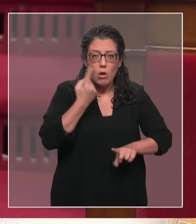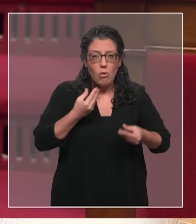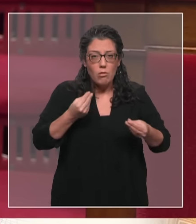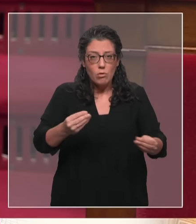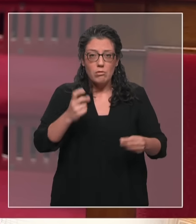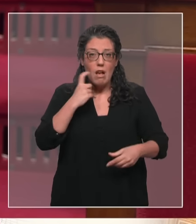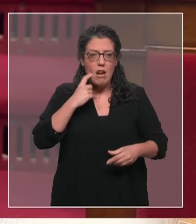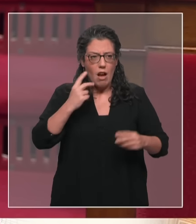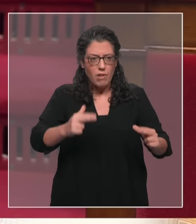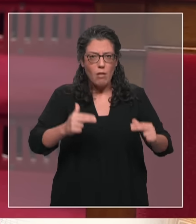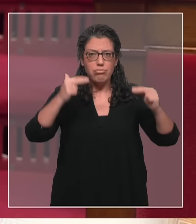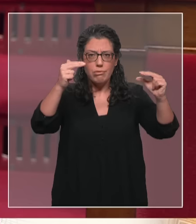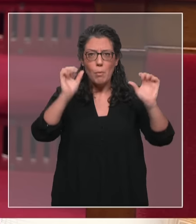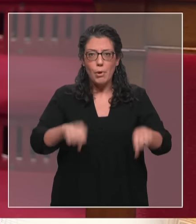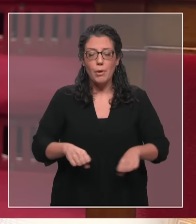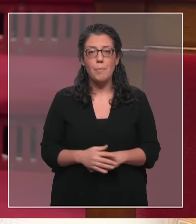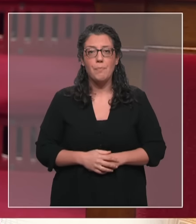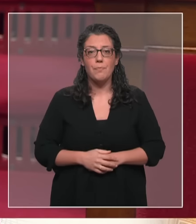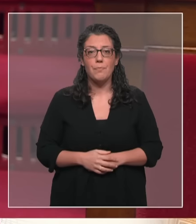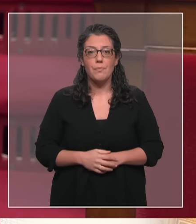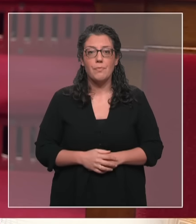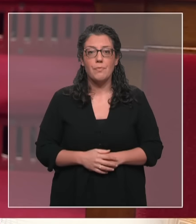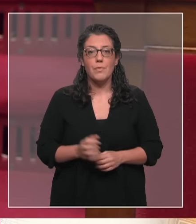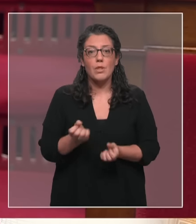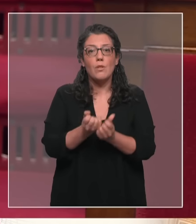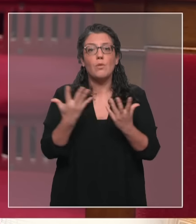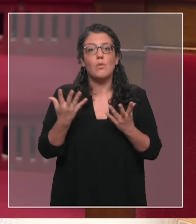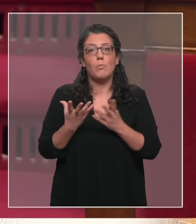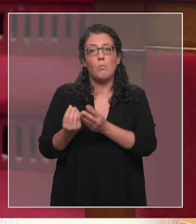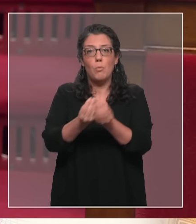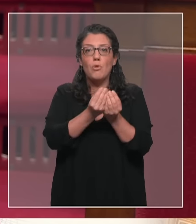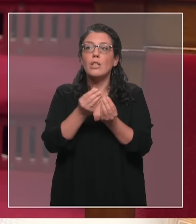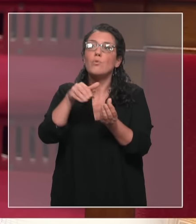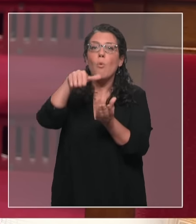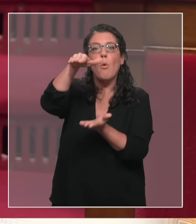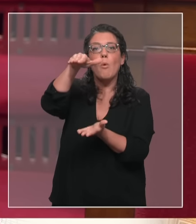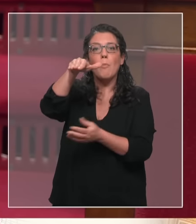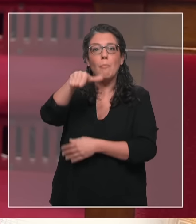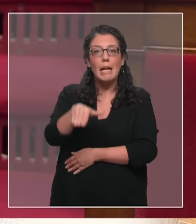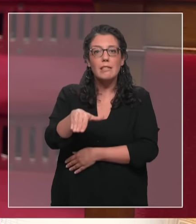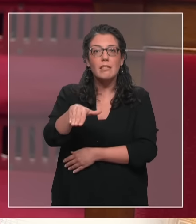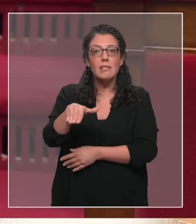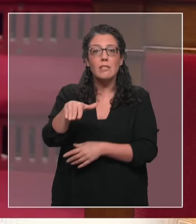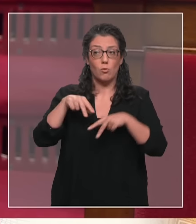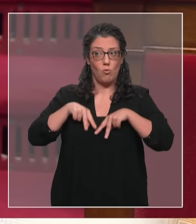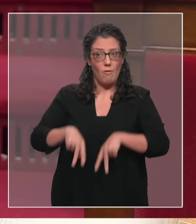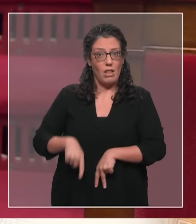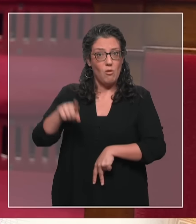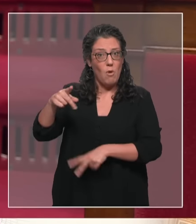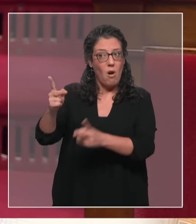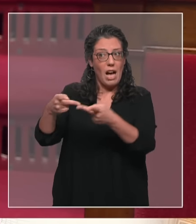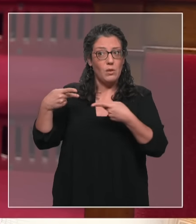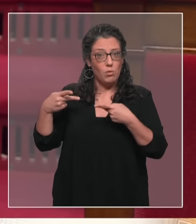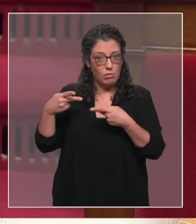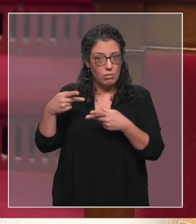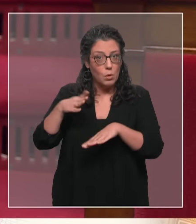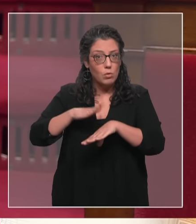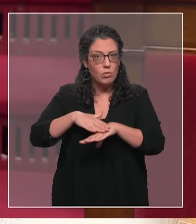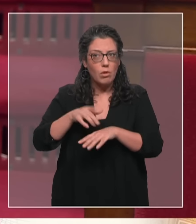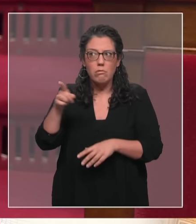de nos élèves? La baisse démographique avancée par le gouvernement devrait être, au contraire,